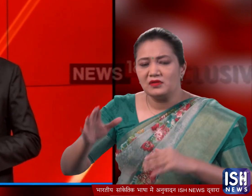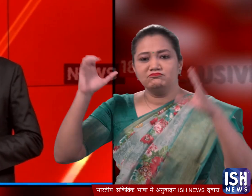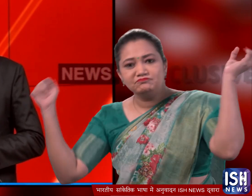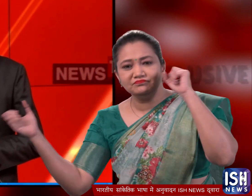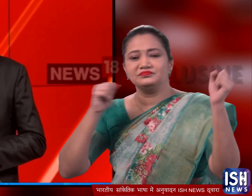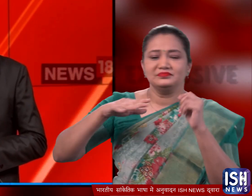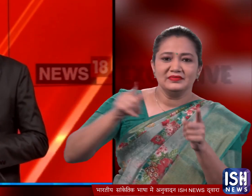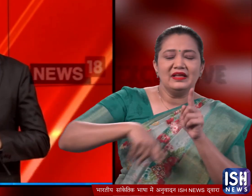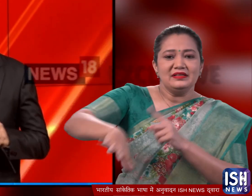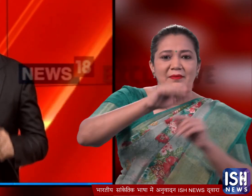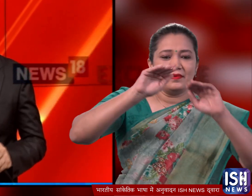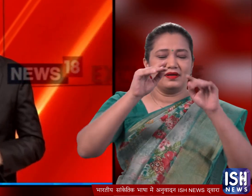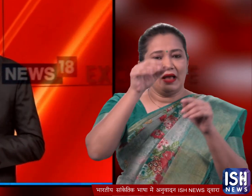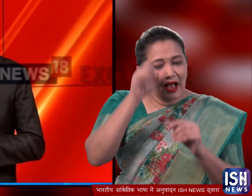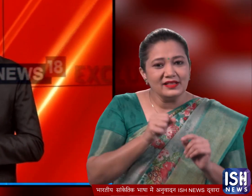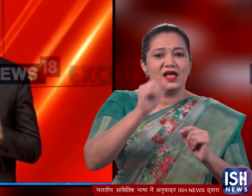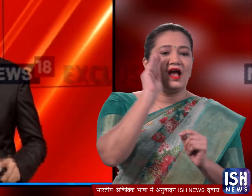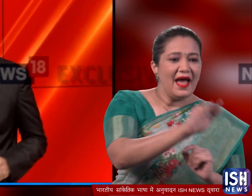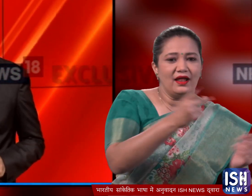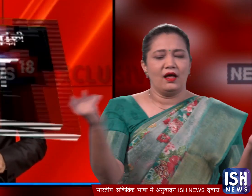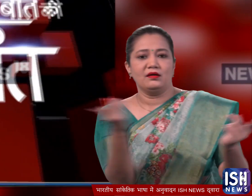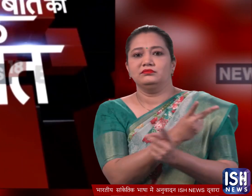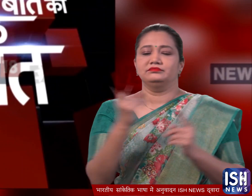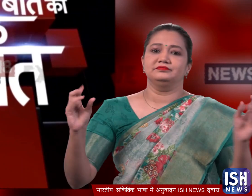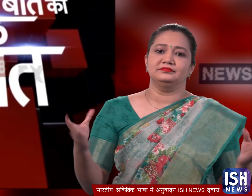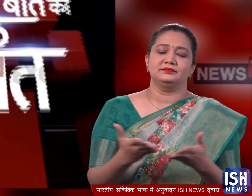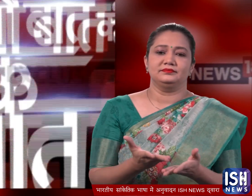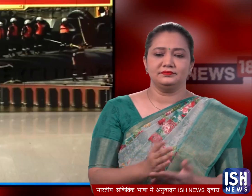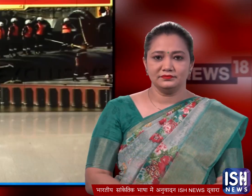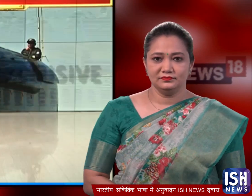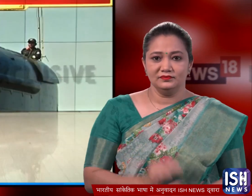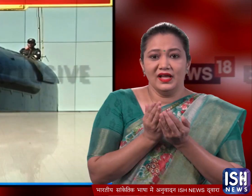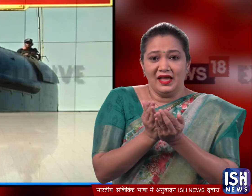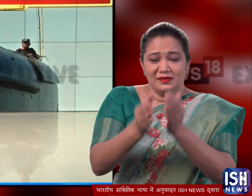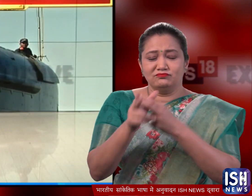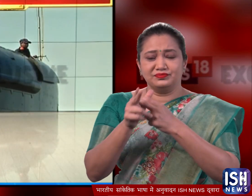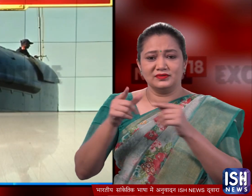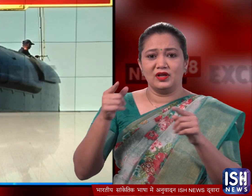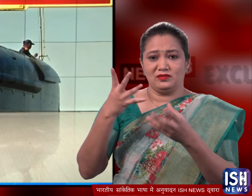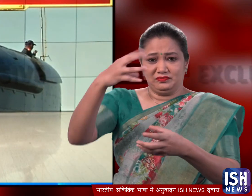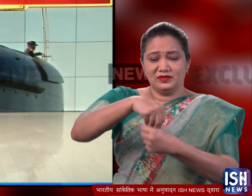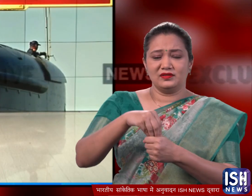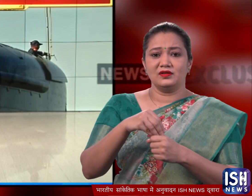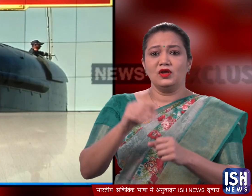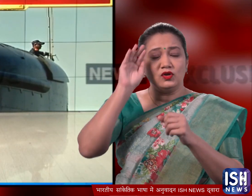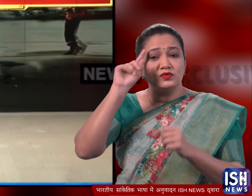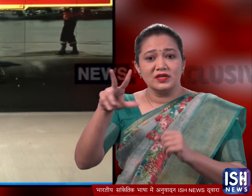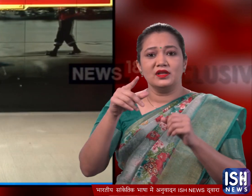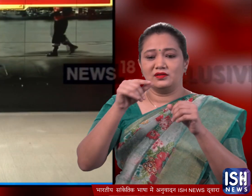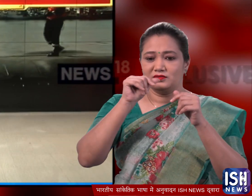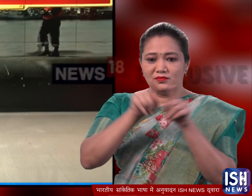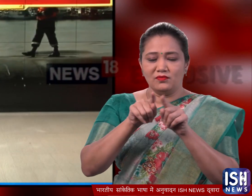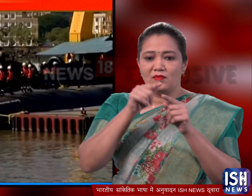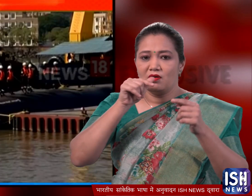और चौराहे पर महात्मा गांधी की रामधुन का जवाबी मुकाबला शुरू हो गया। नौसेना के बेड़े में शामिल होने से पहले न्यूज 18 की टीम इस पनडुब्बी पर